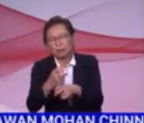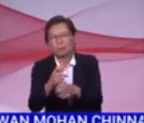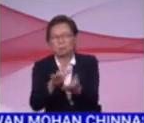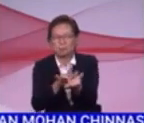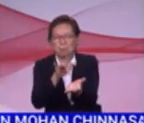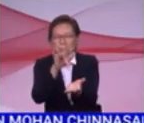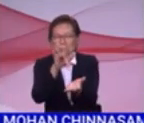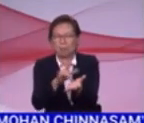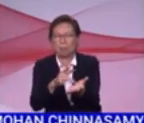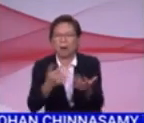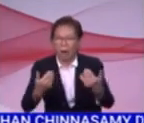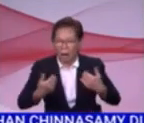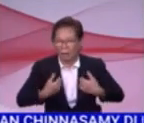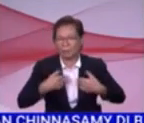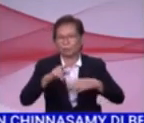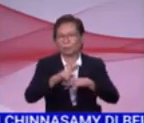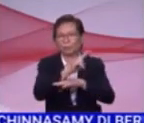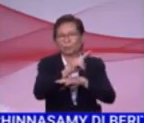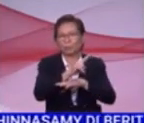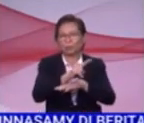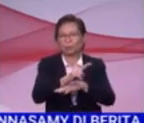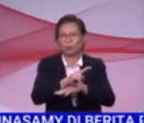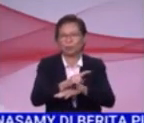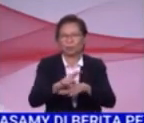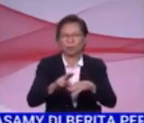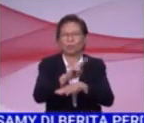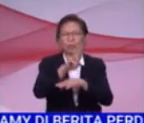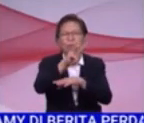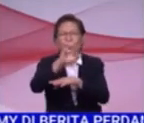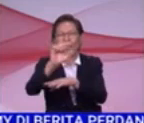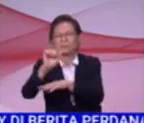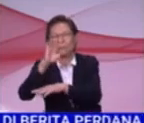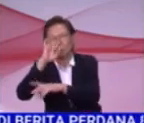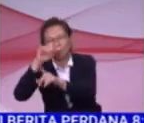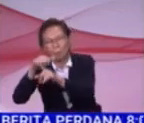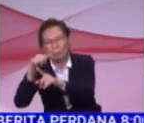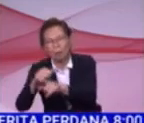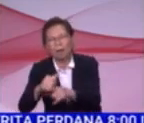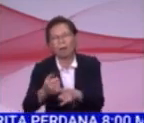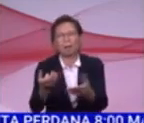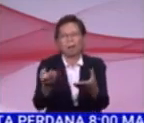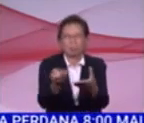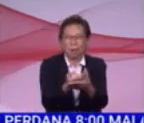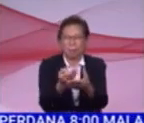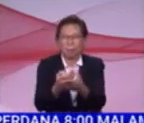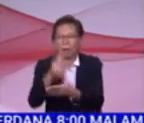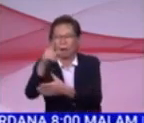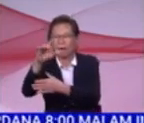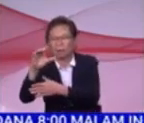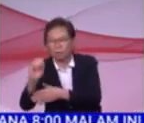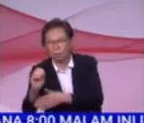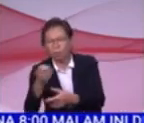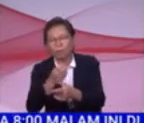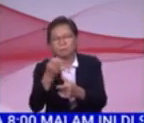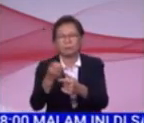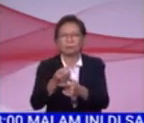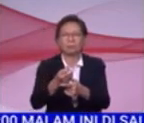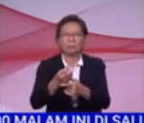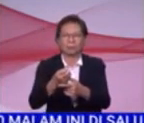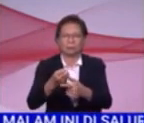sebelumnya ini palsu menggunakan profile exco yang